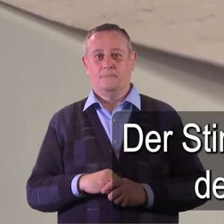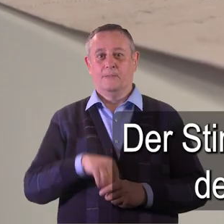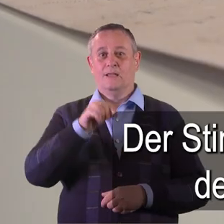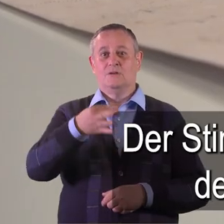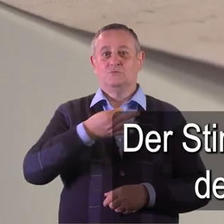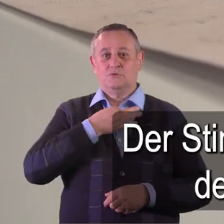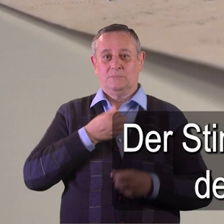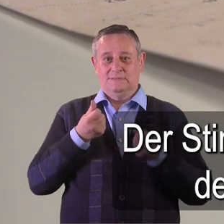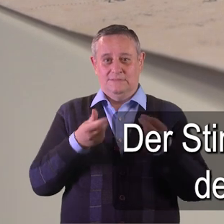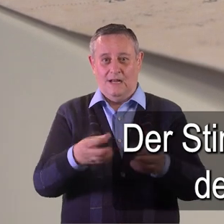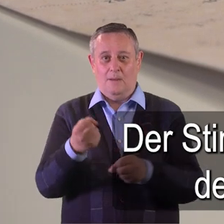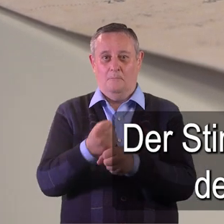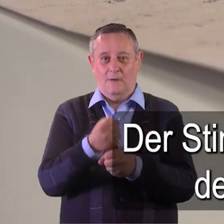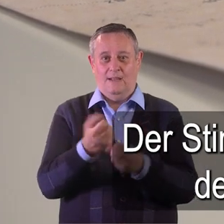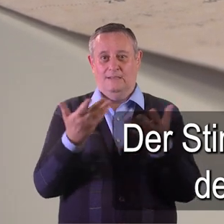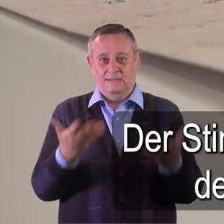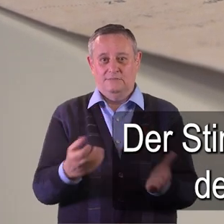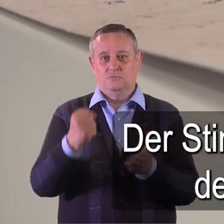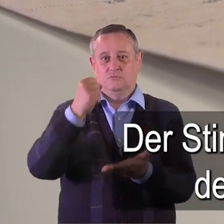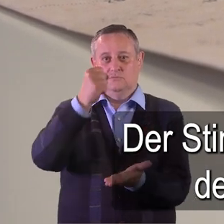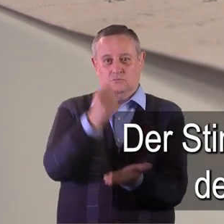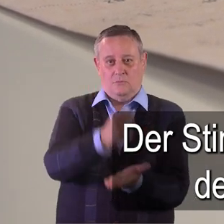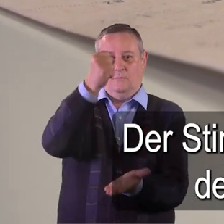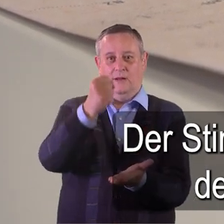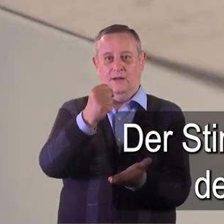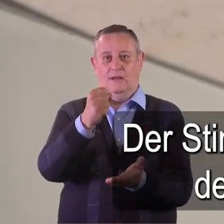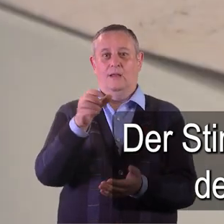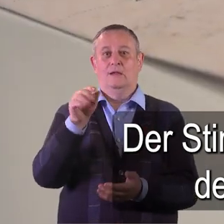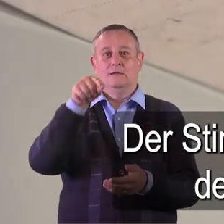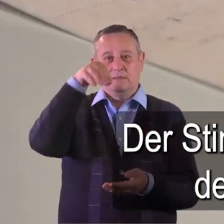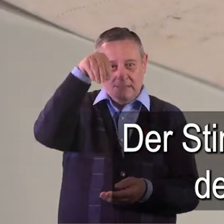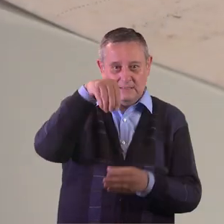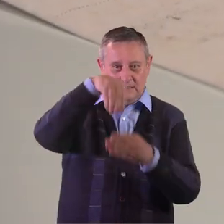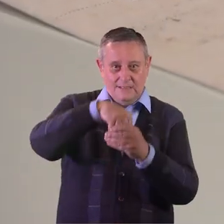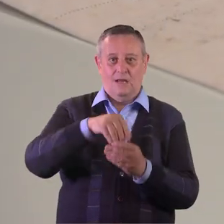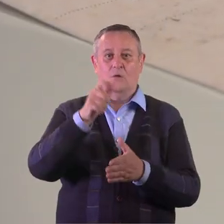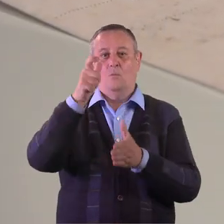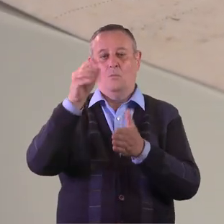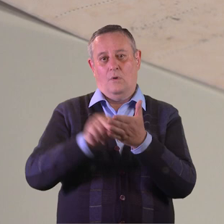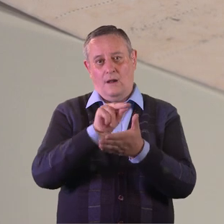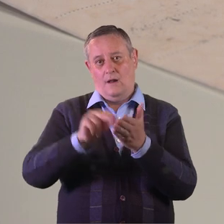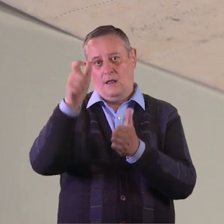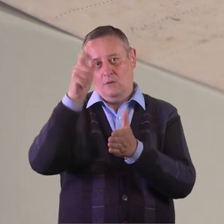da stimmt Zähler macht jetzt einen Stempel in den wahlausweis von Herrn Müller